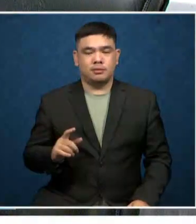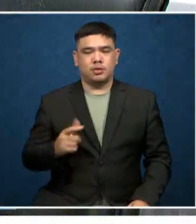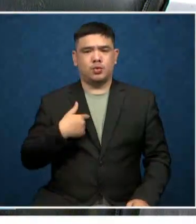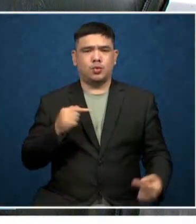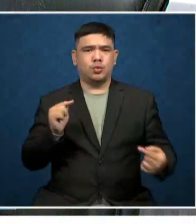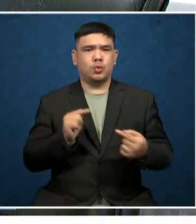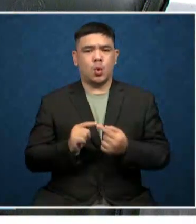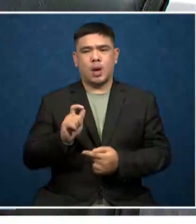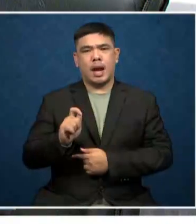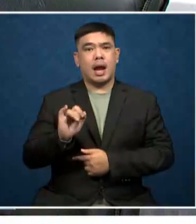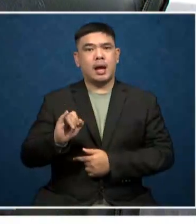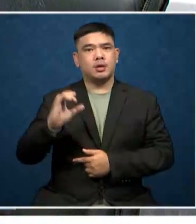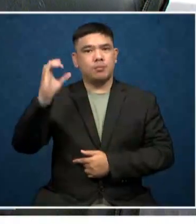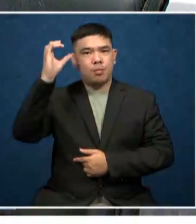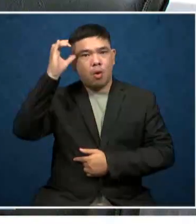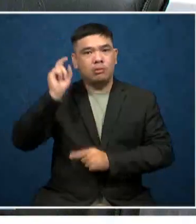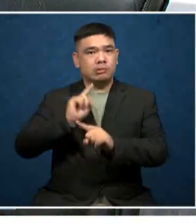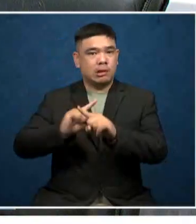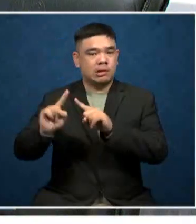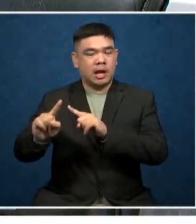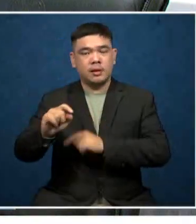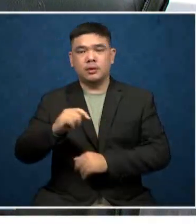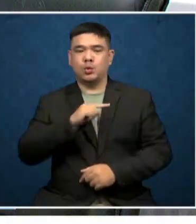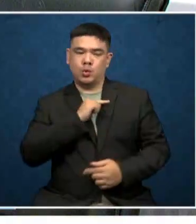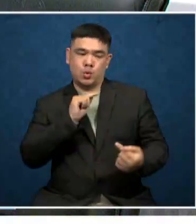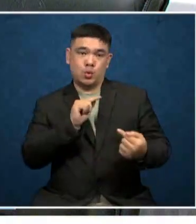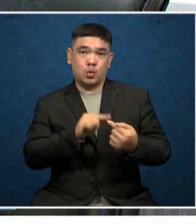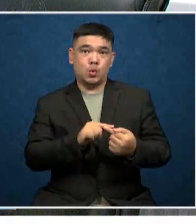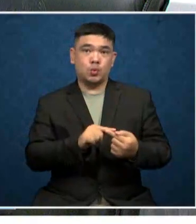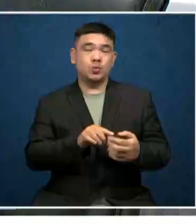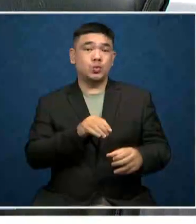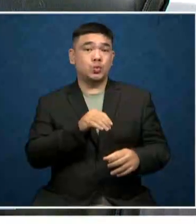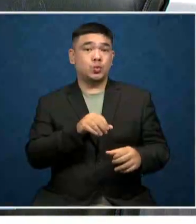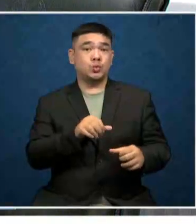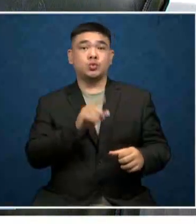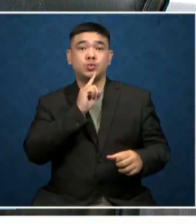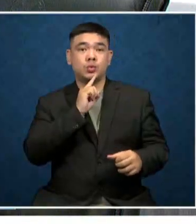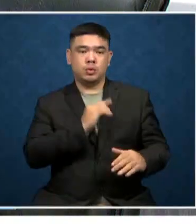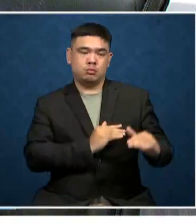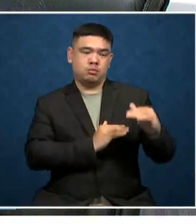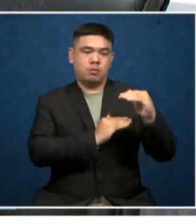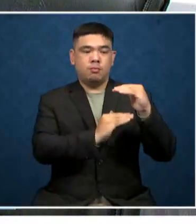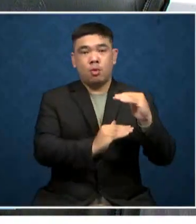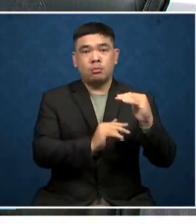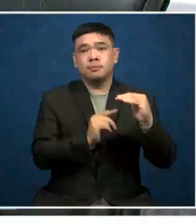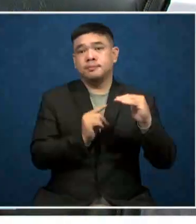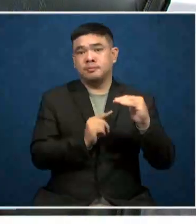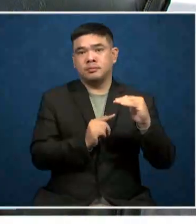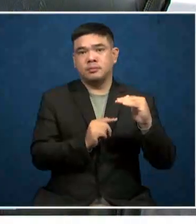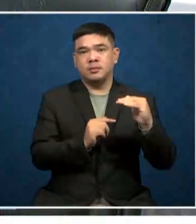เรื่องนะครับแต่ละเรื่องที่นำไปใช้เนี่ยก็อยู่ในข่ายที่ท่านได้กำหนดไว้ว่า